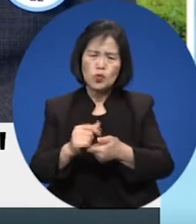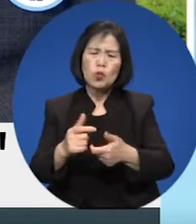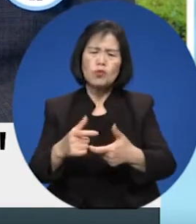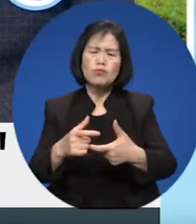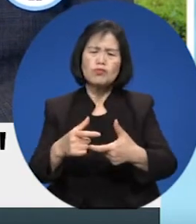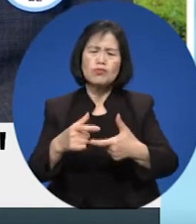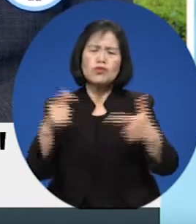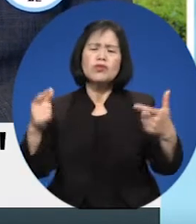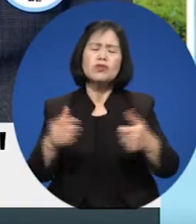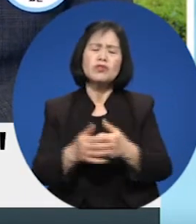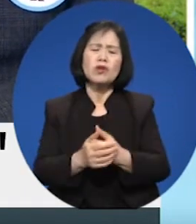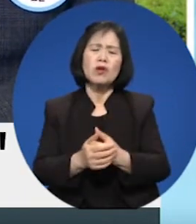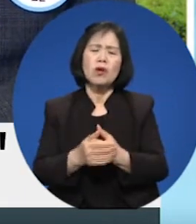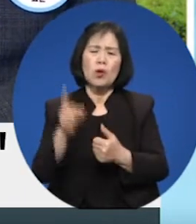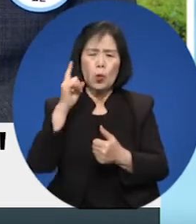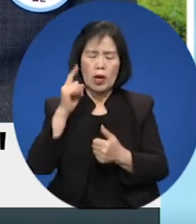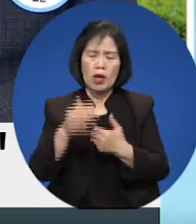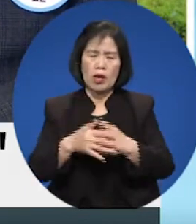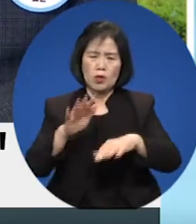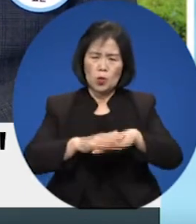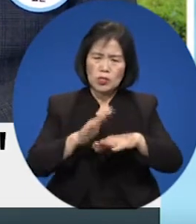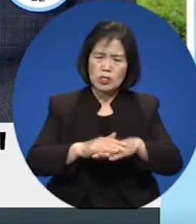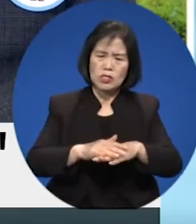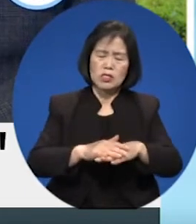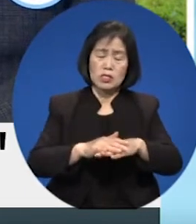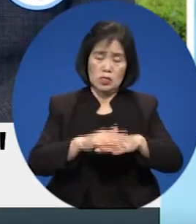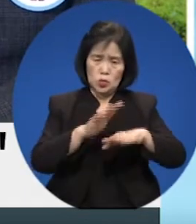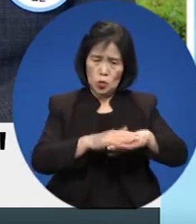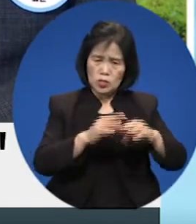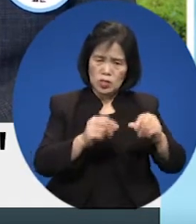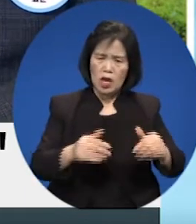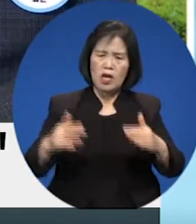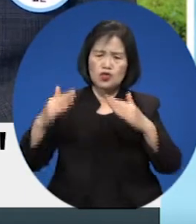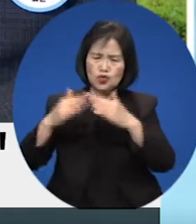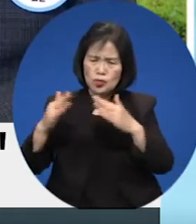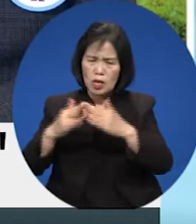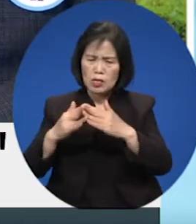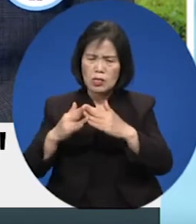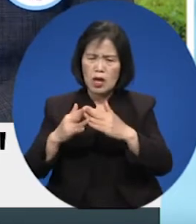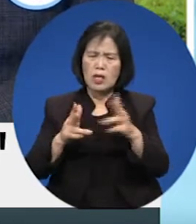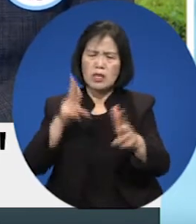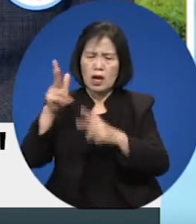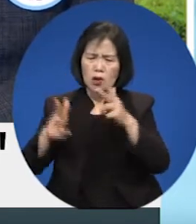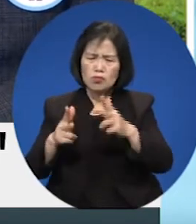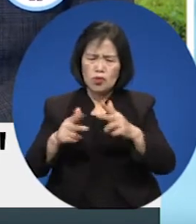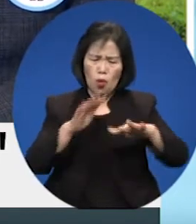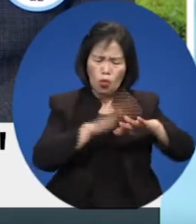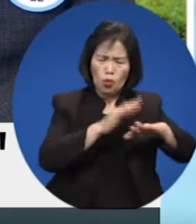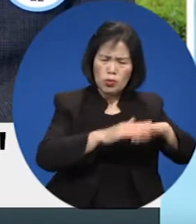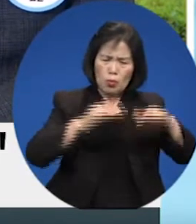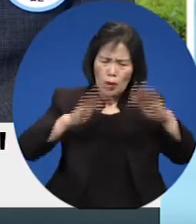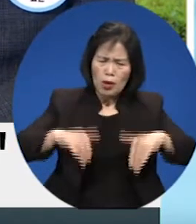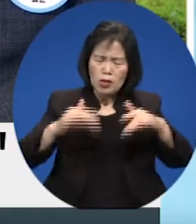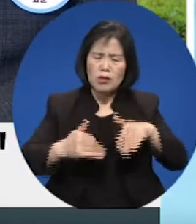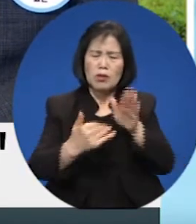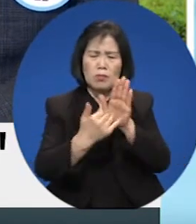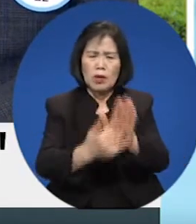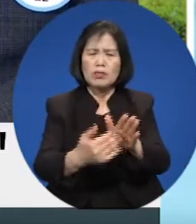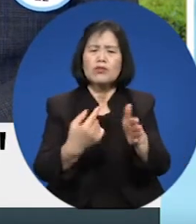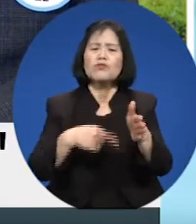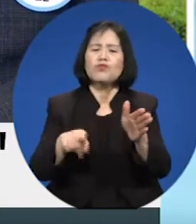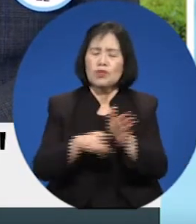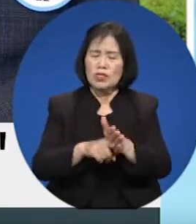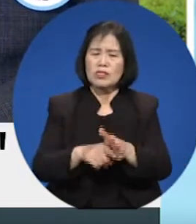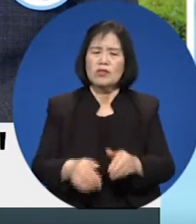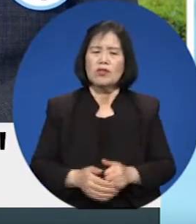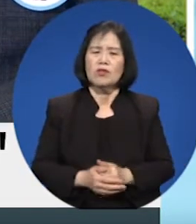목적은 농지가 주택단지 라 산업단지로 개발로 농지가 이렇게 파괴되는 걸 막기 위한 부분이었는데 그